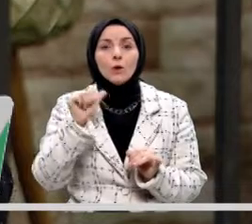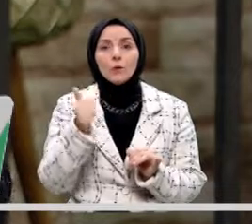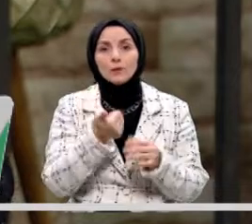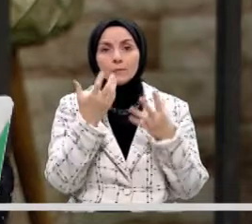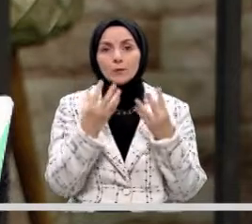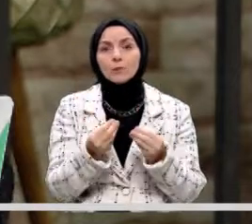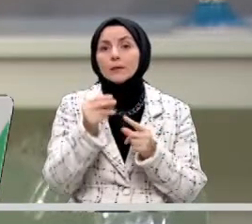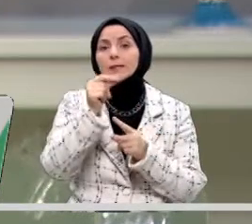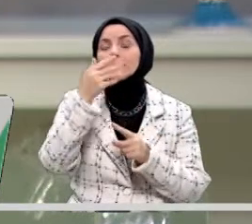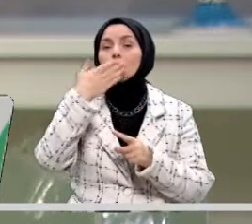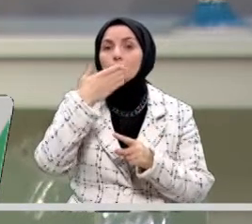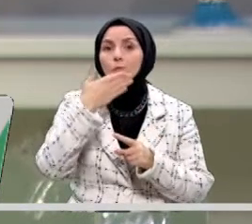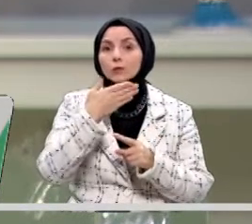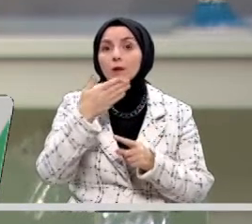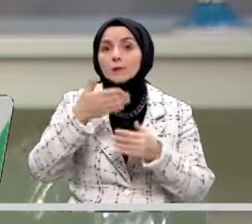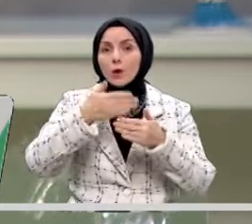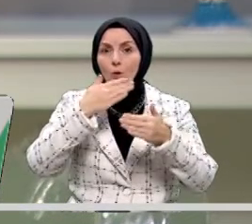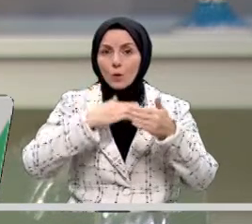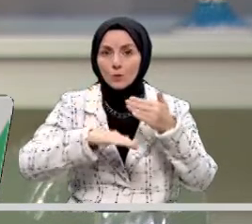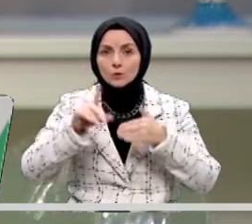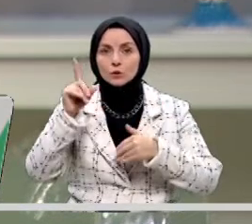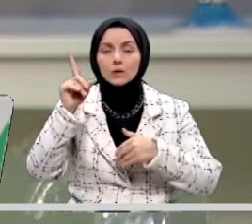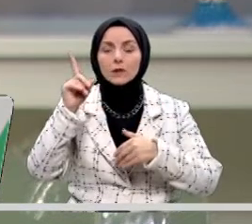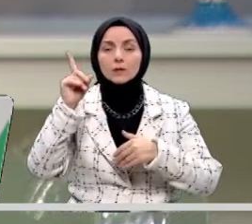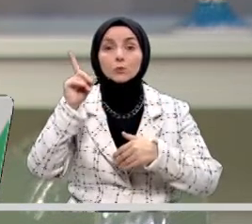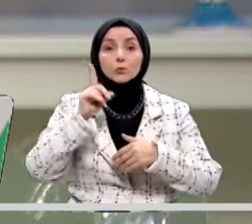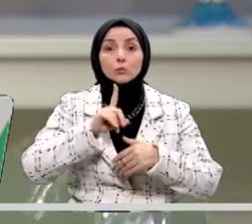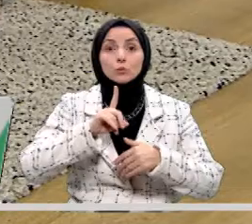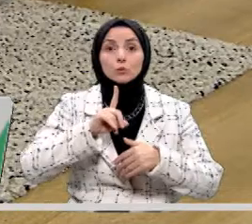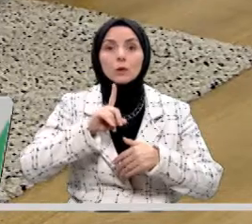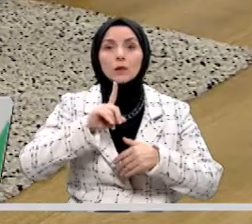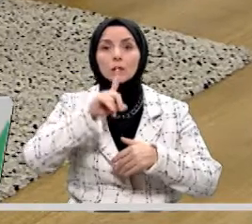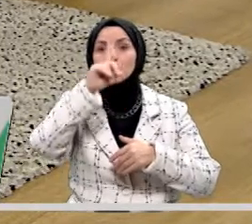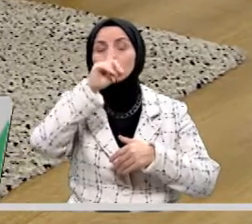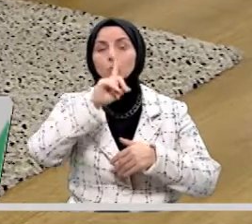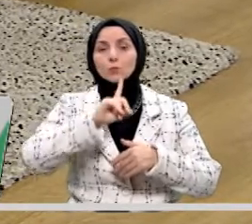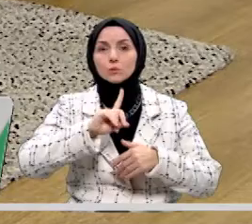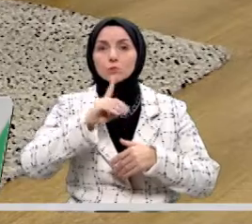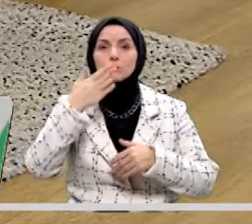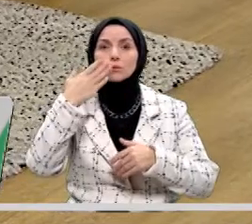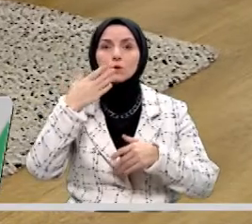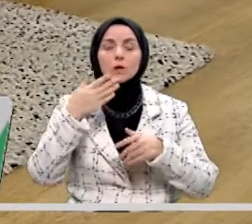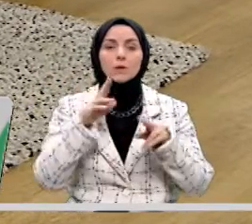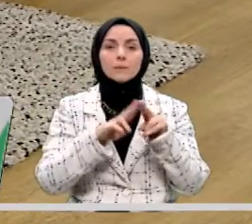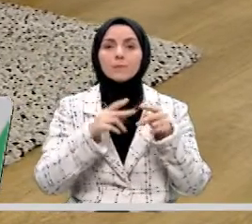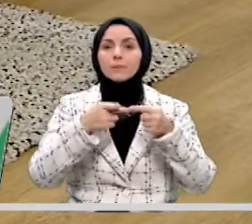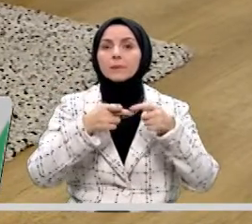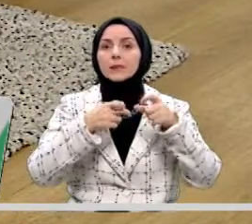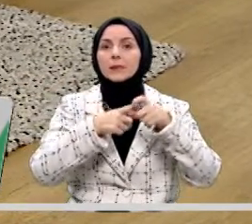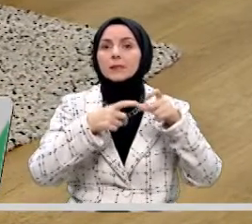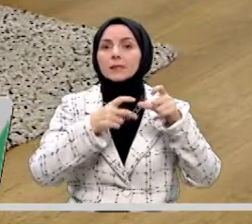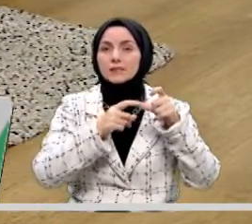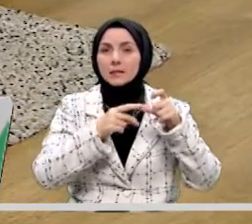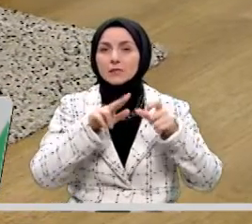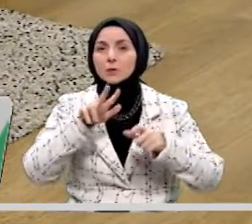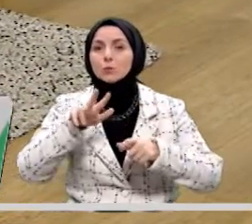temelin yüzde yüzü okul öncesi o kadar önemli ki ama biz o 02 2-4'ü 4 6'yı biraz daha böyle